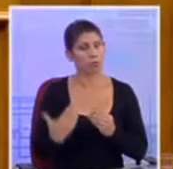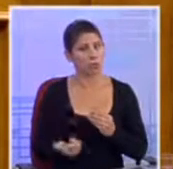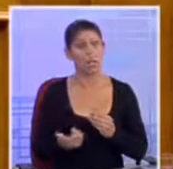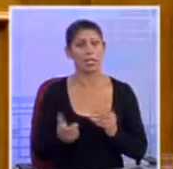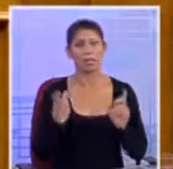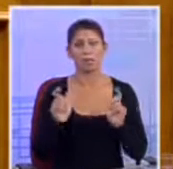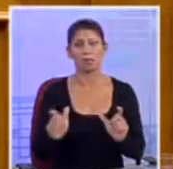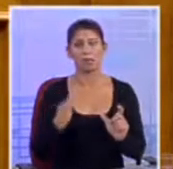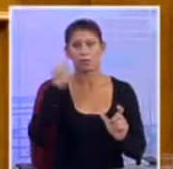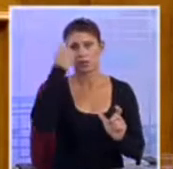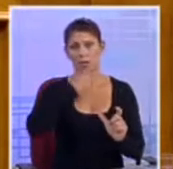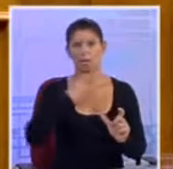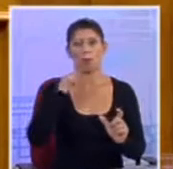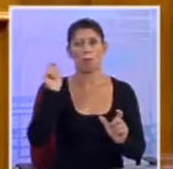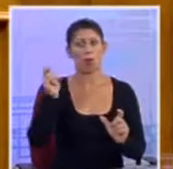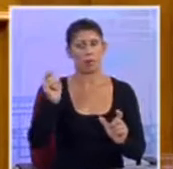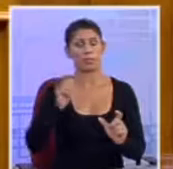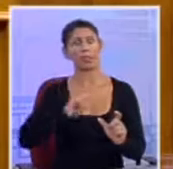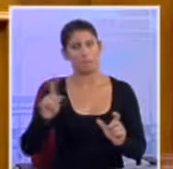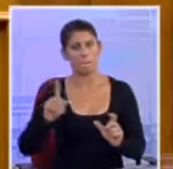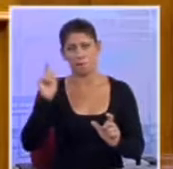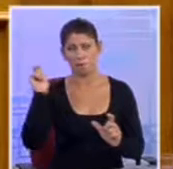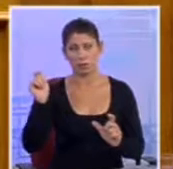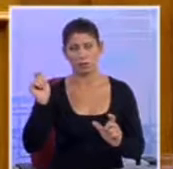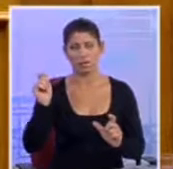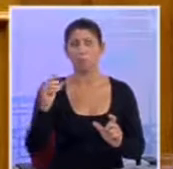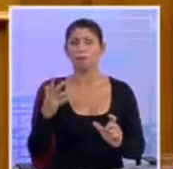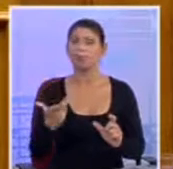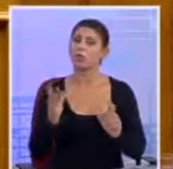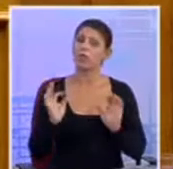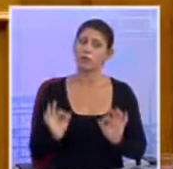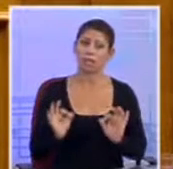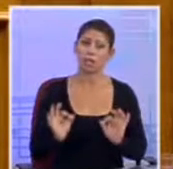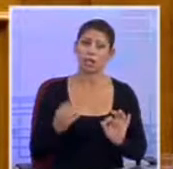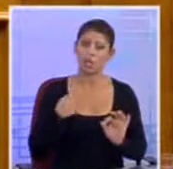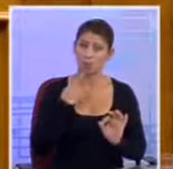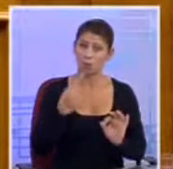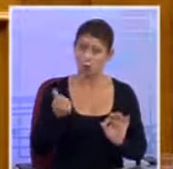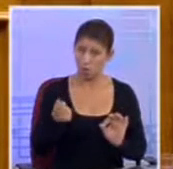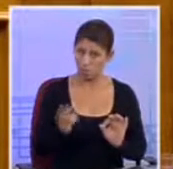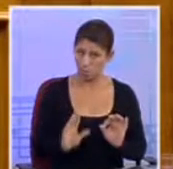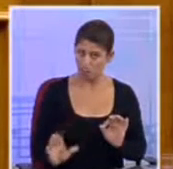που παρέχει ασφάλεια σε πρόσωπα πολιτικά και μη πολιτικά, γιατί φυσικά, αν πω τον αριθμό,